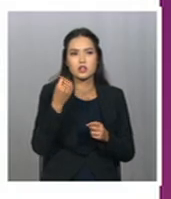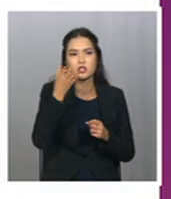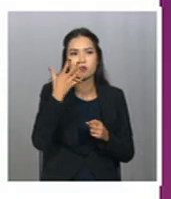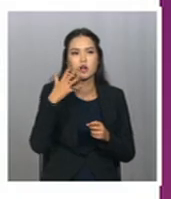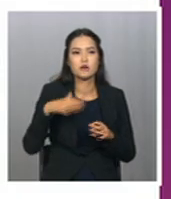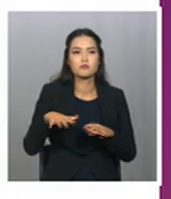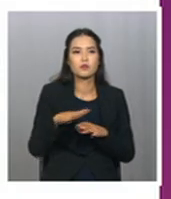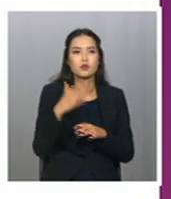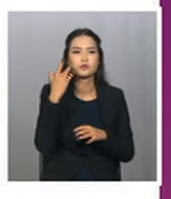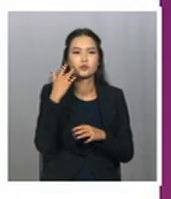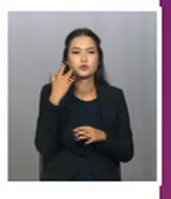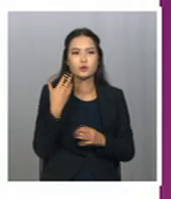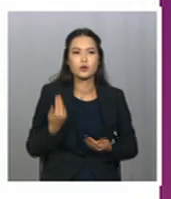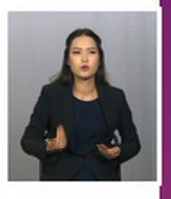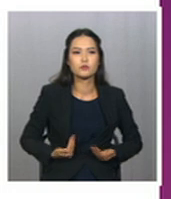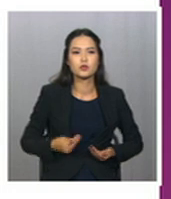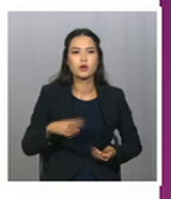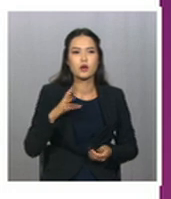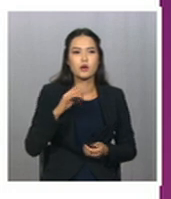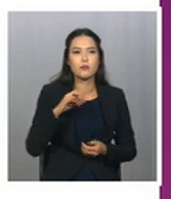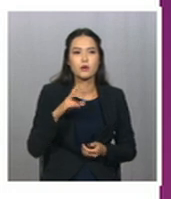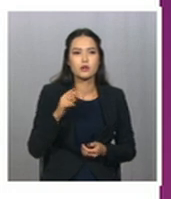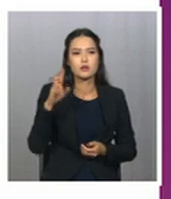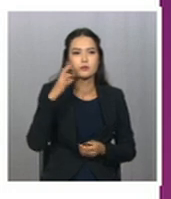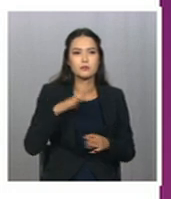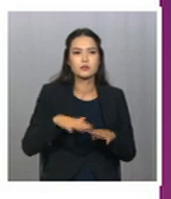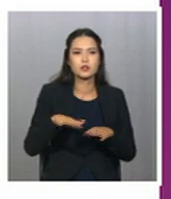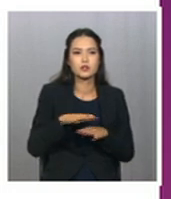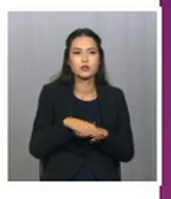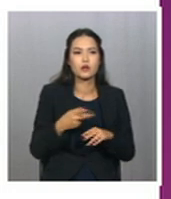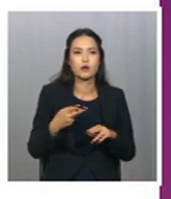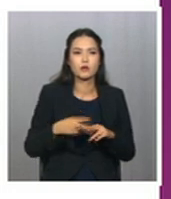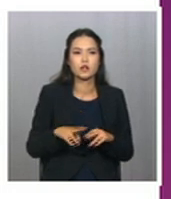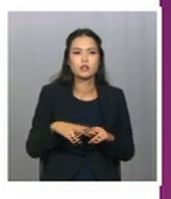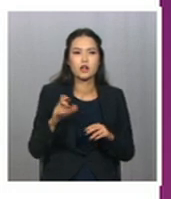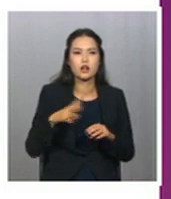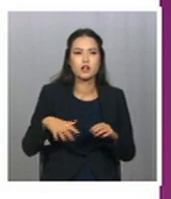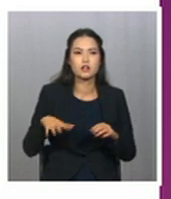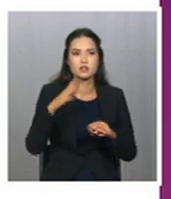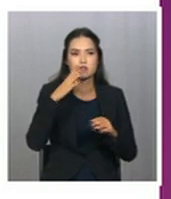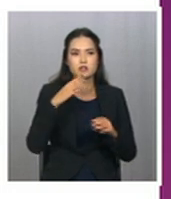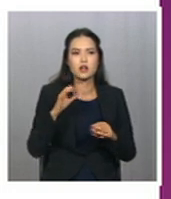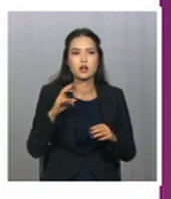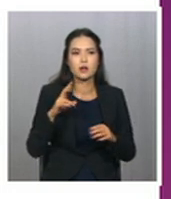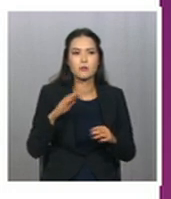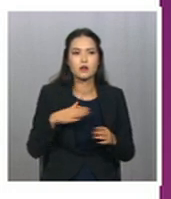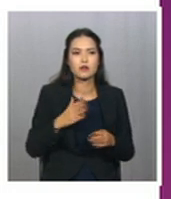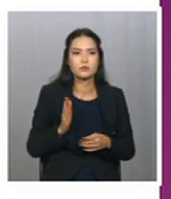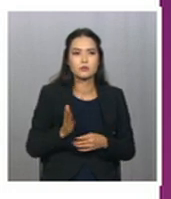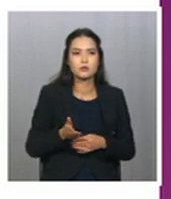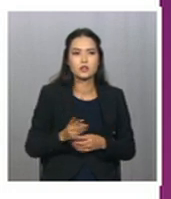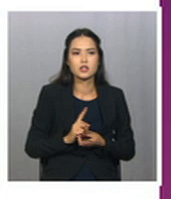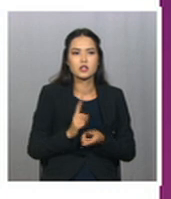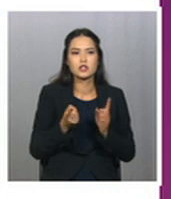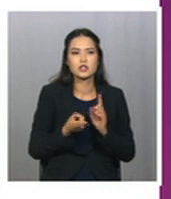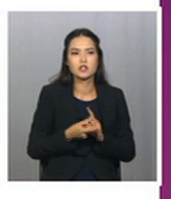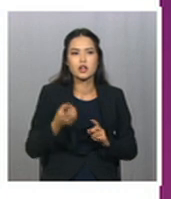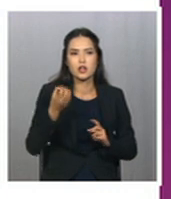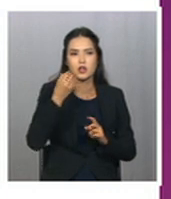Еуропалықтардың күнделікті өмірінде моңғол мемлекеті мен олардың халықтарының ықпалы болды.